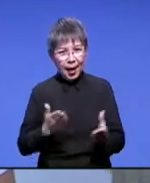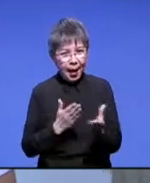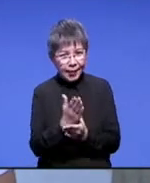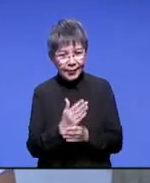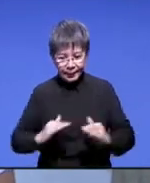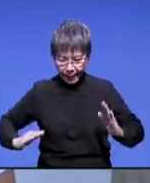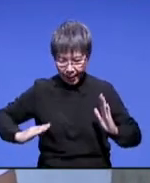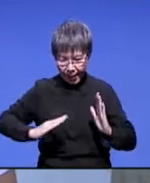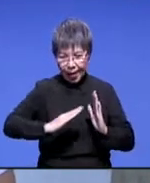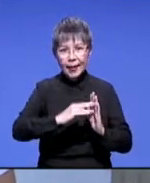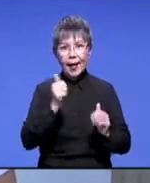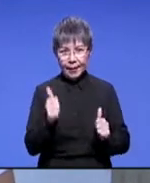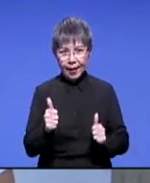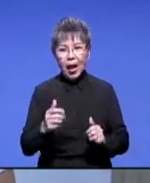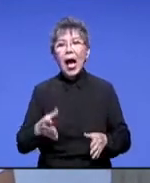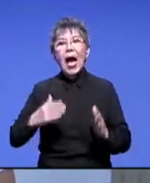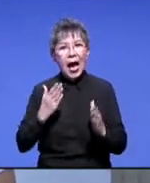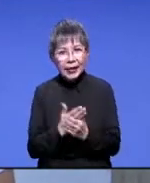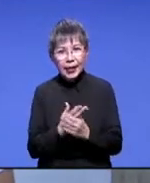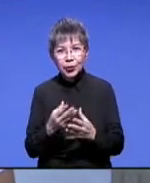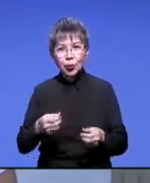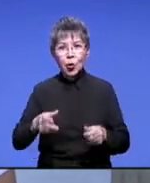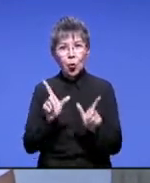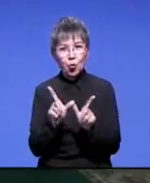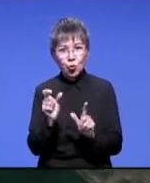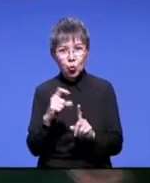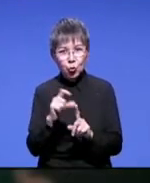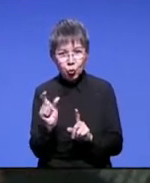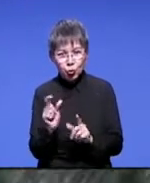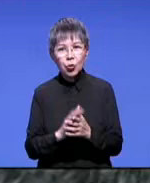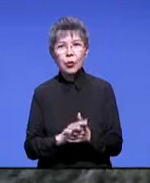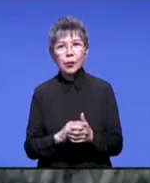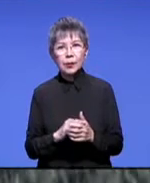jalannya, akses wudhunya, jadi saya bisa wudhu dengan lengkap.